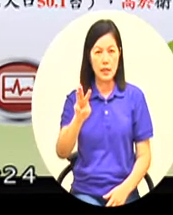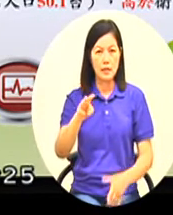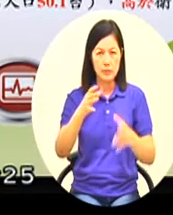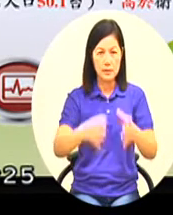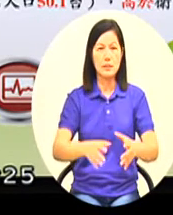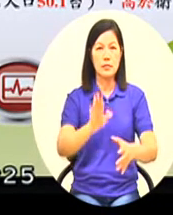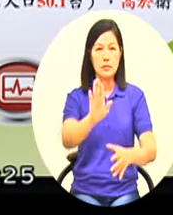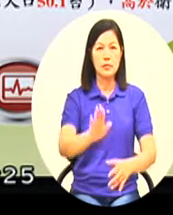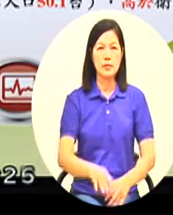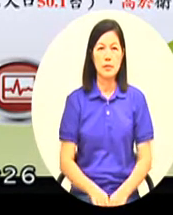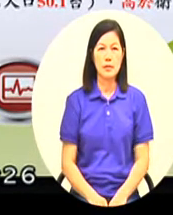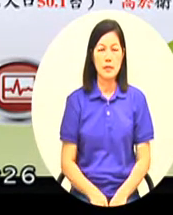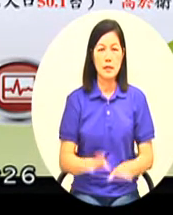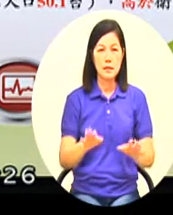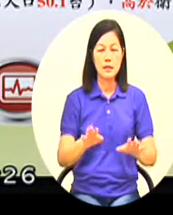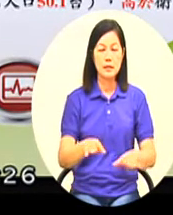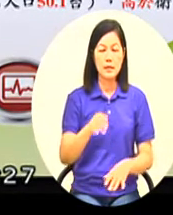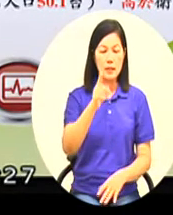置了